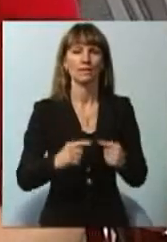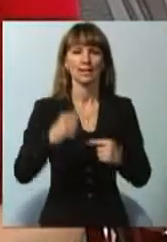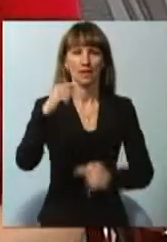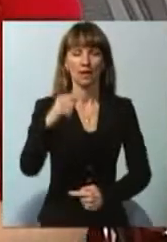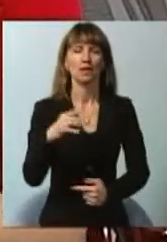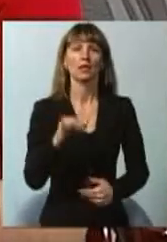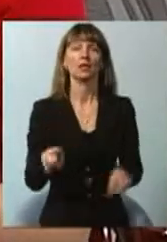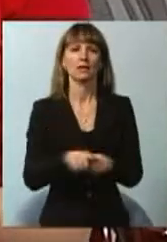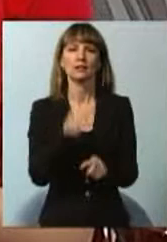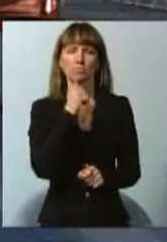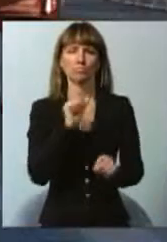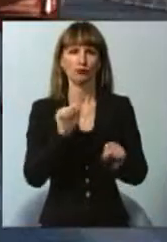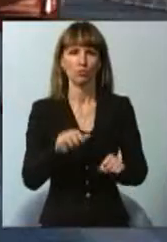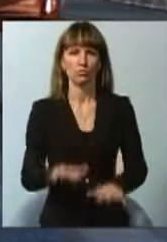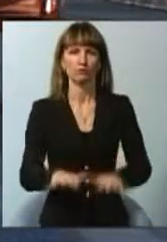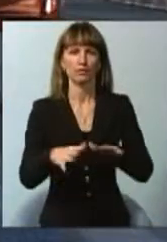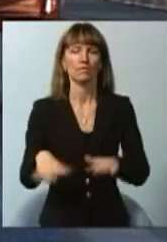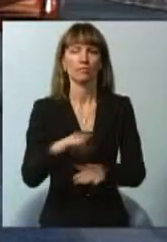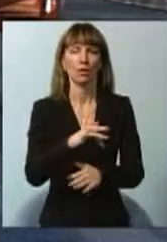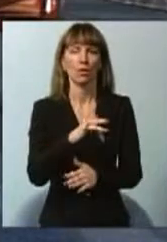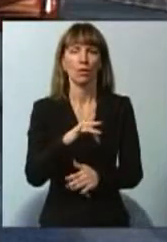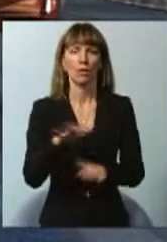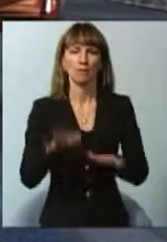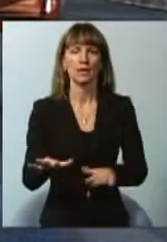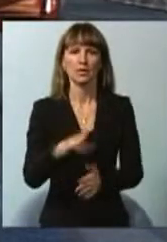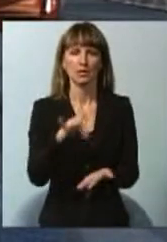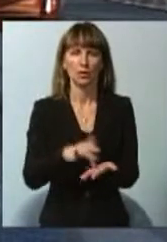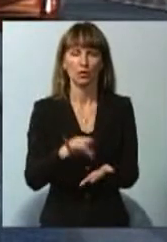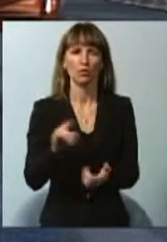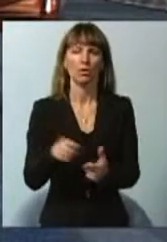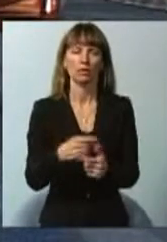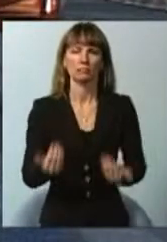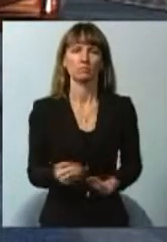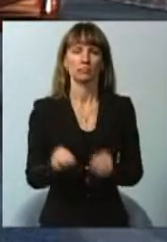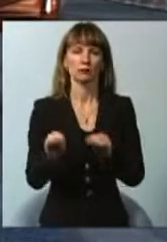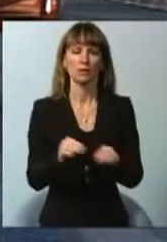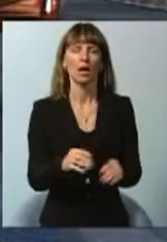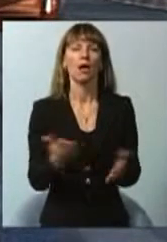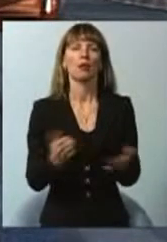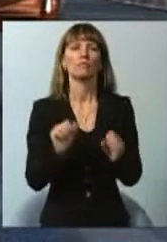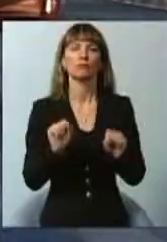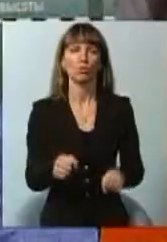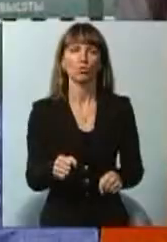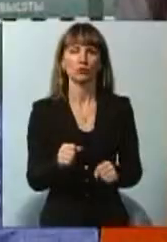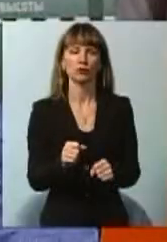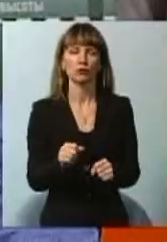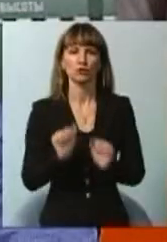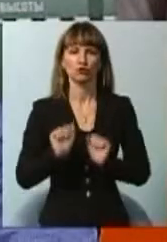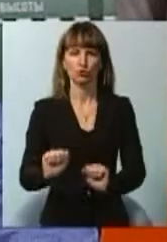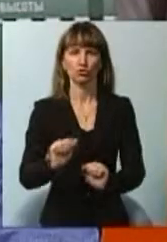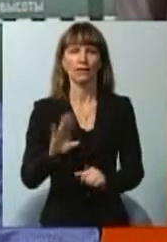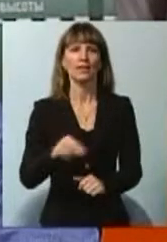І таким чином можуть затопити чи не все місто або навіть поселення. Що ти вважаєш, чи як можна від цього цунамі вберегтися? Якось